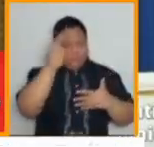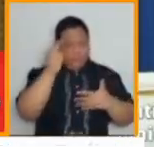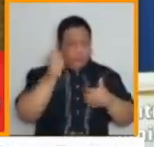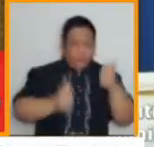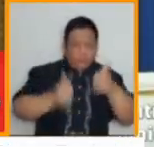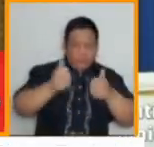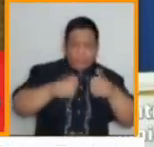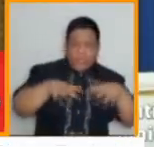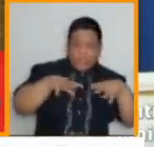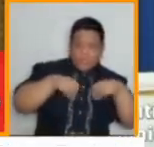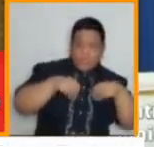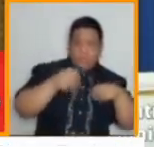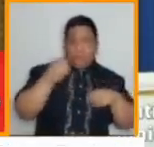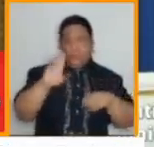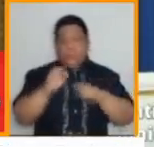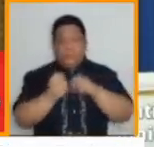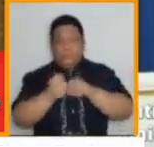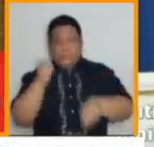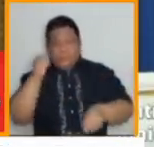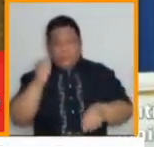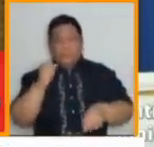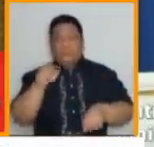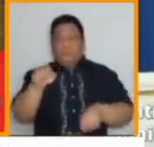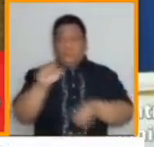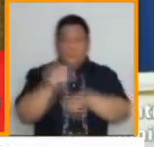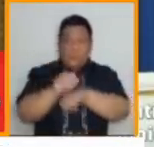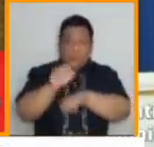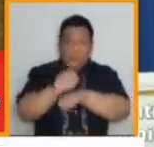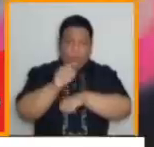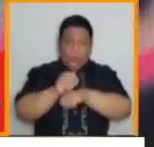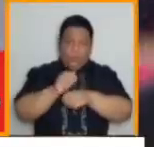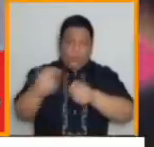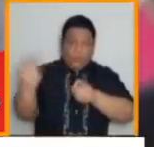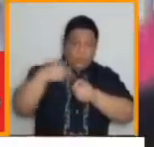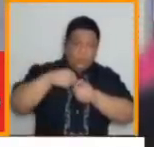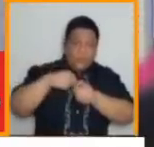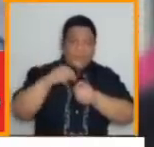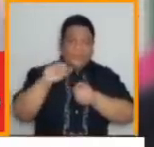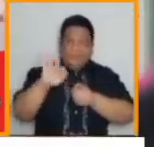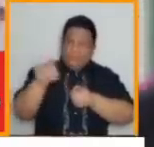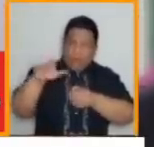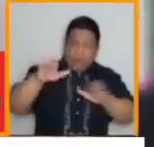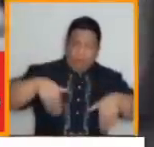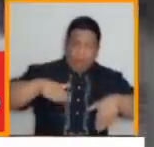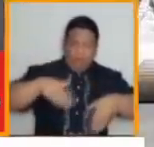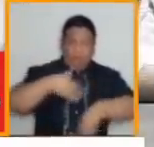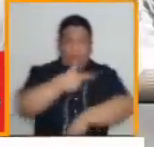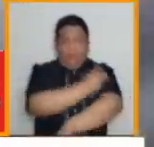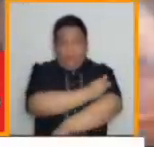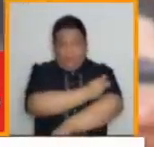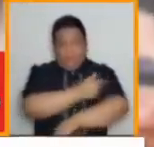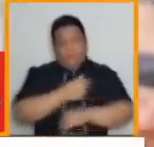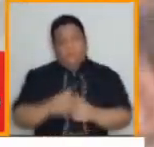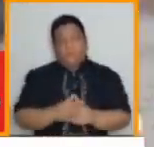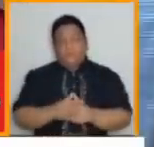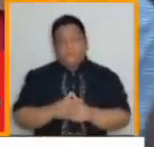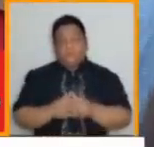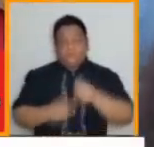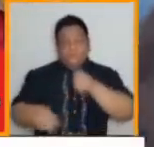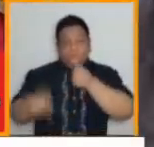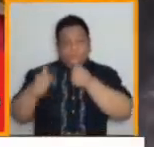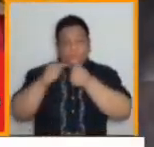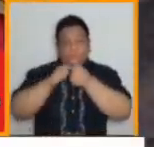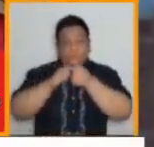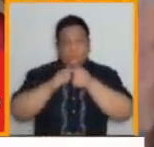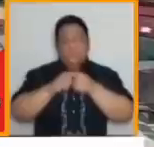of somebody who is not vaccinated. Mahalaga mapanatili ang pagbabang bilang ng mga kaso ayon sa Pangulo, lalo